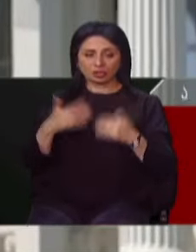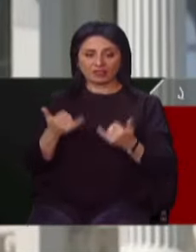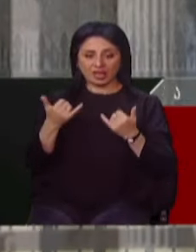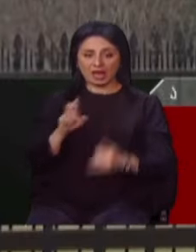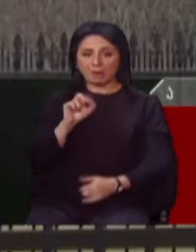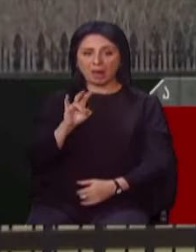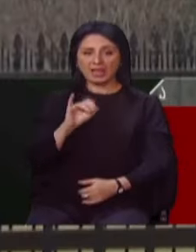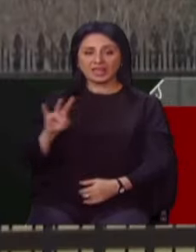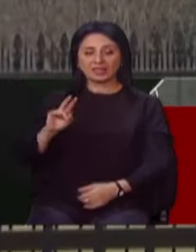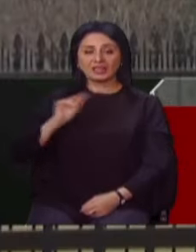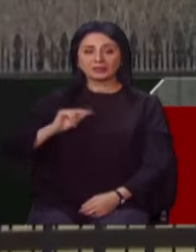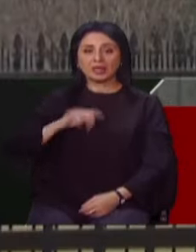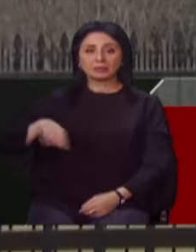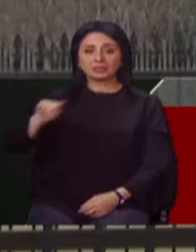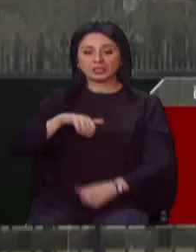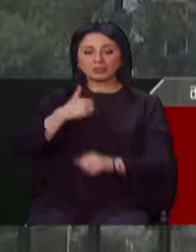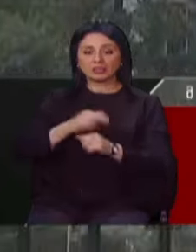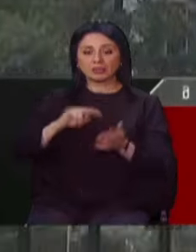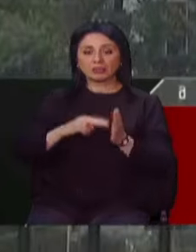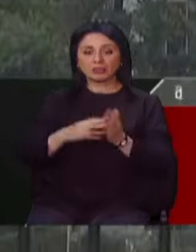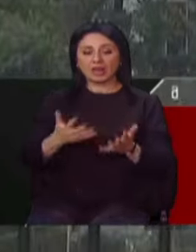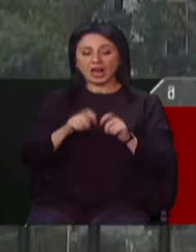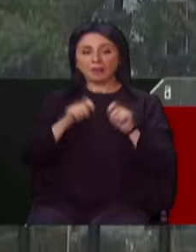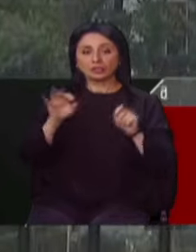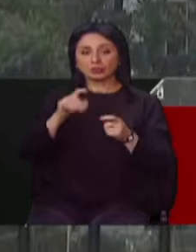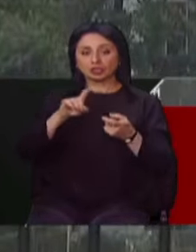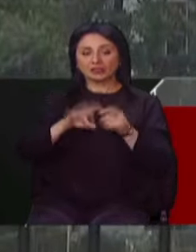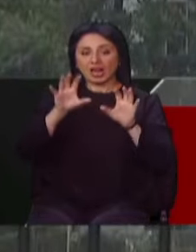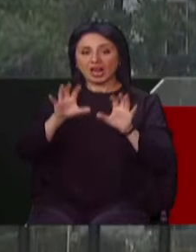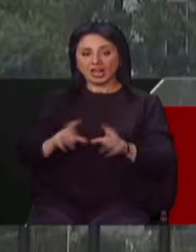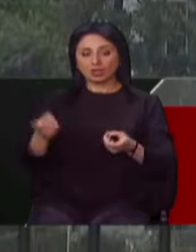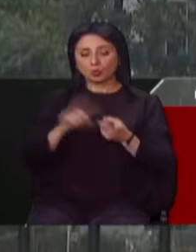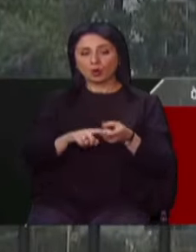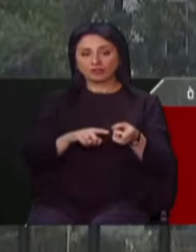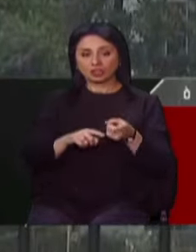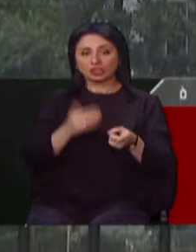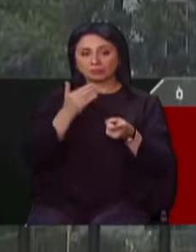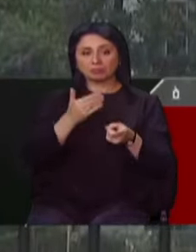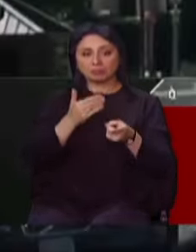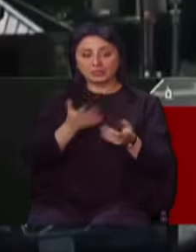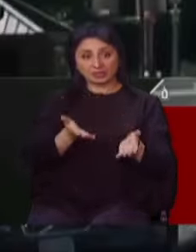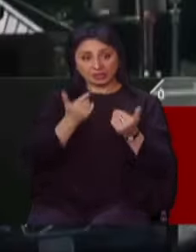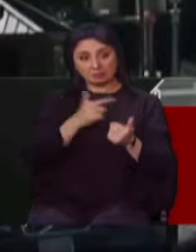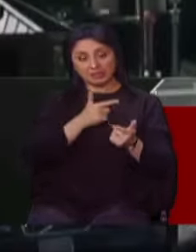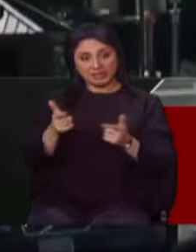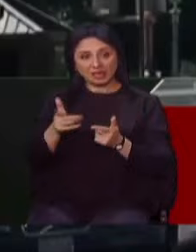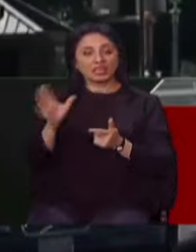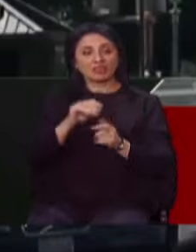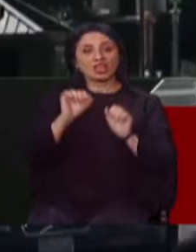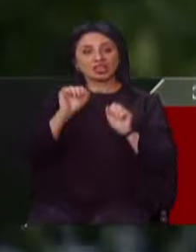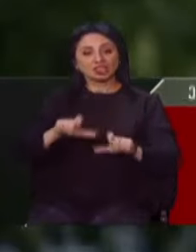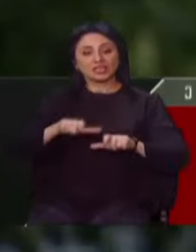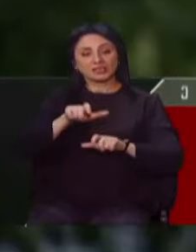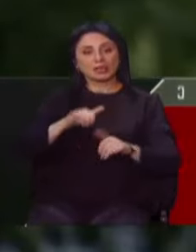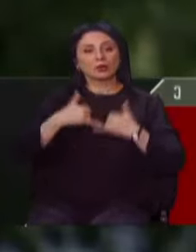ახლა ბაიდენის ადმინისტრაციის მთავარი ამოცანა გამჭვირვალობის შესახებ კანონს უკავშირდება და მისი გაწევისთვის მზადაა ყველა შესაძლო